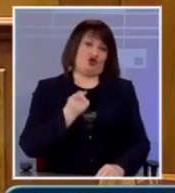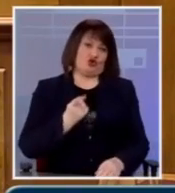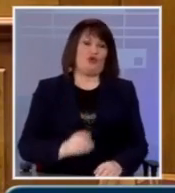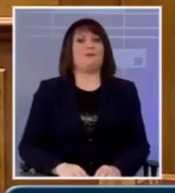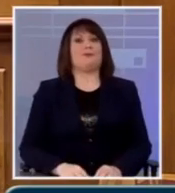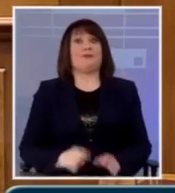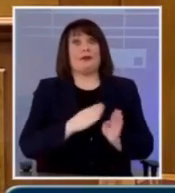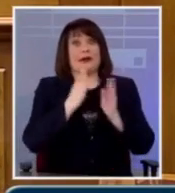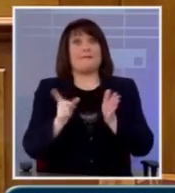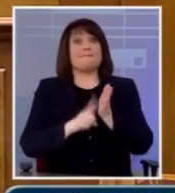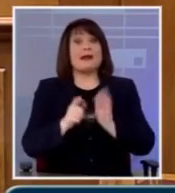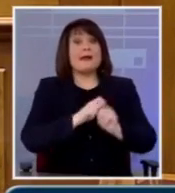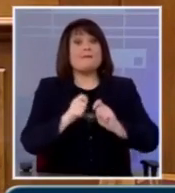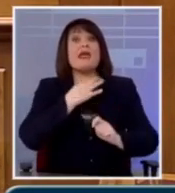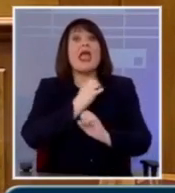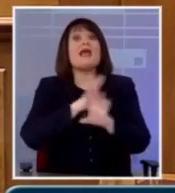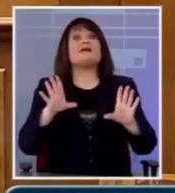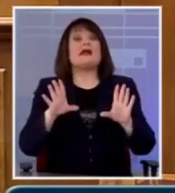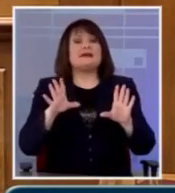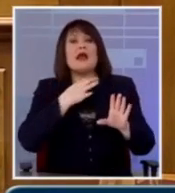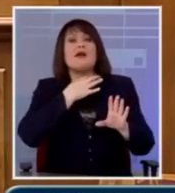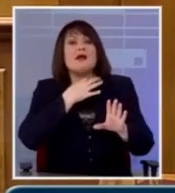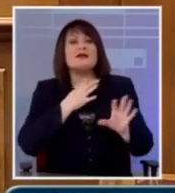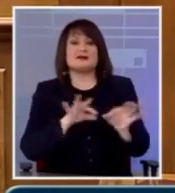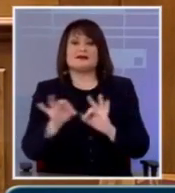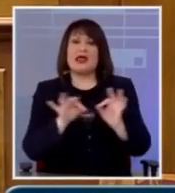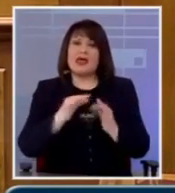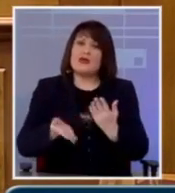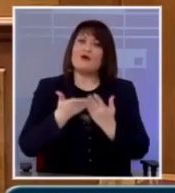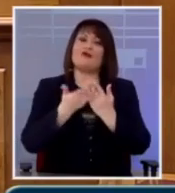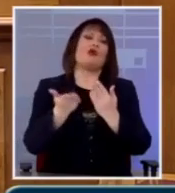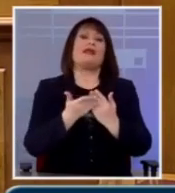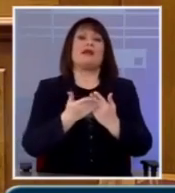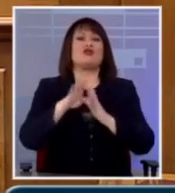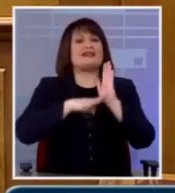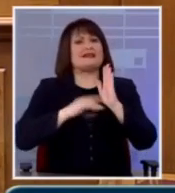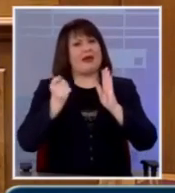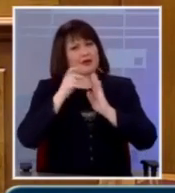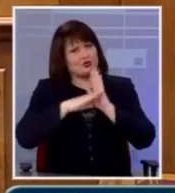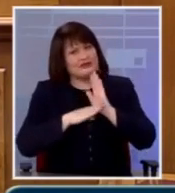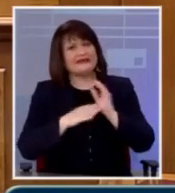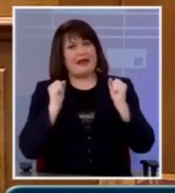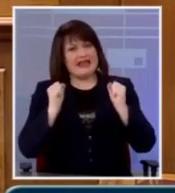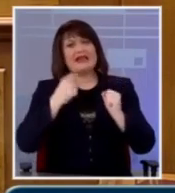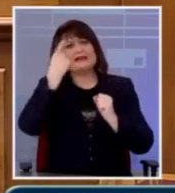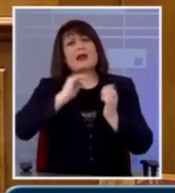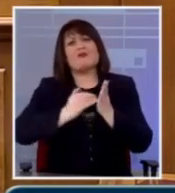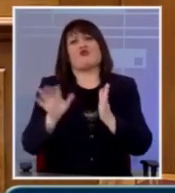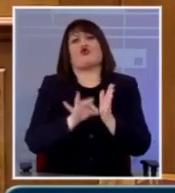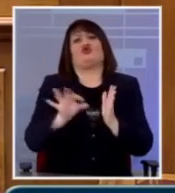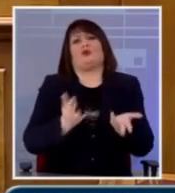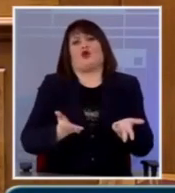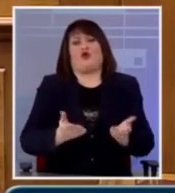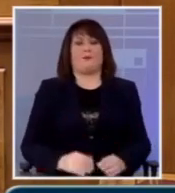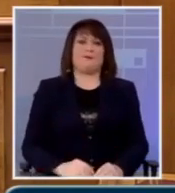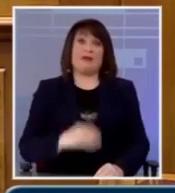να υλοποιηθεί ένα σχέδιο έκτακτης ανάγκης για τη στήριξη και ενίσχυση του δημόσιου συστήματος υγείας με ανθρώπινο δυναμικό.